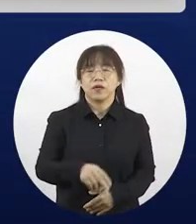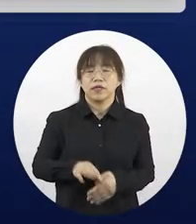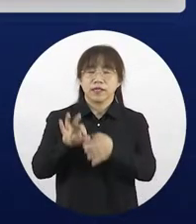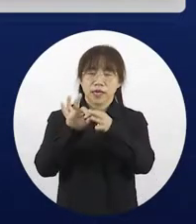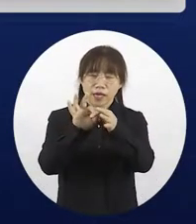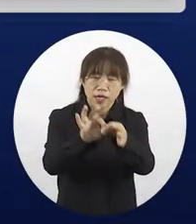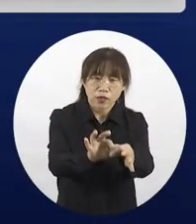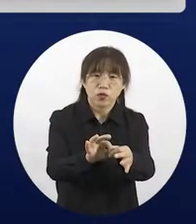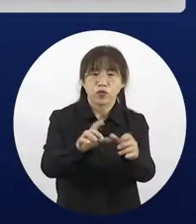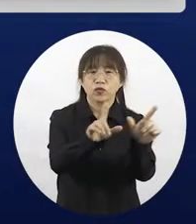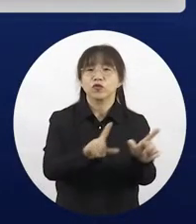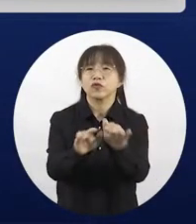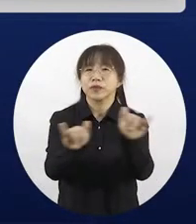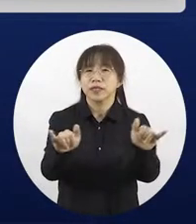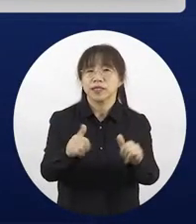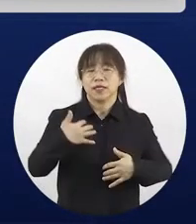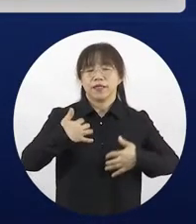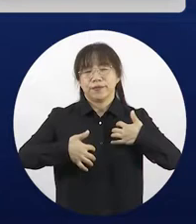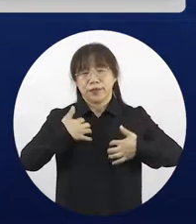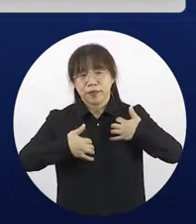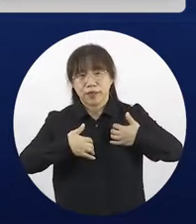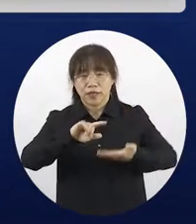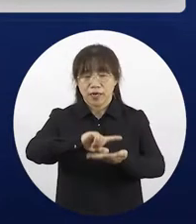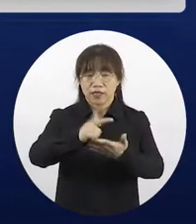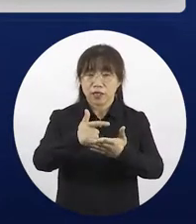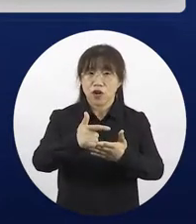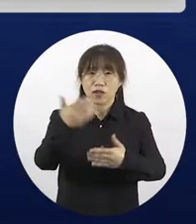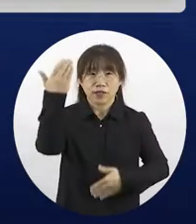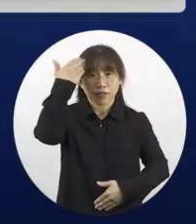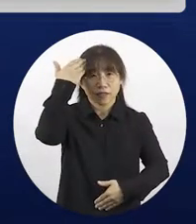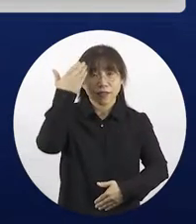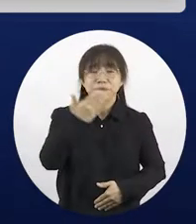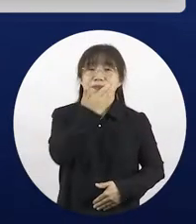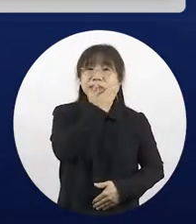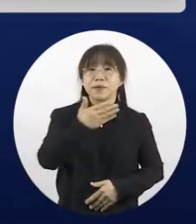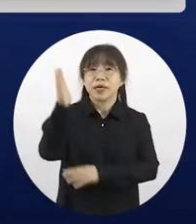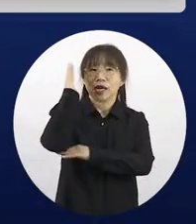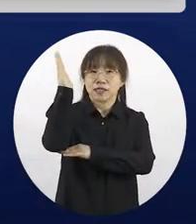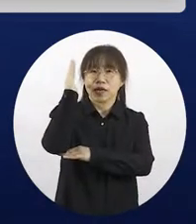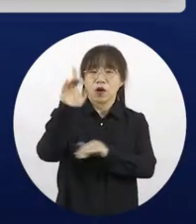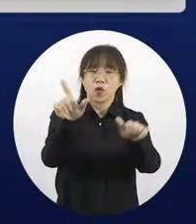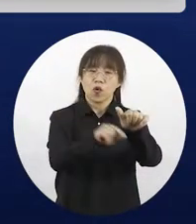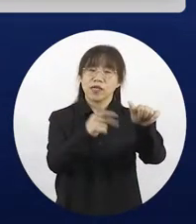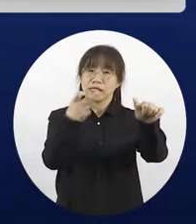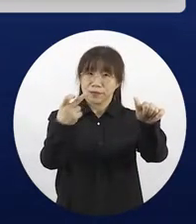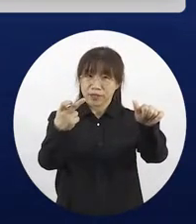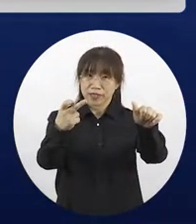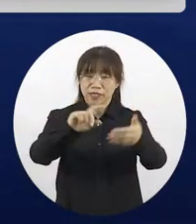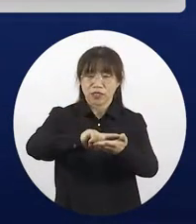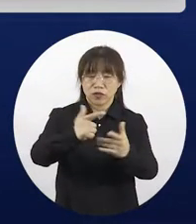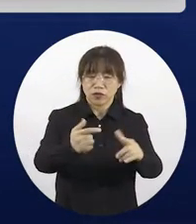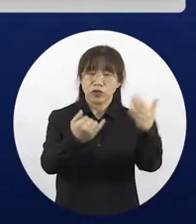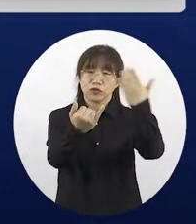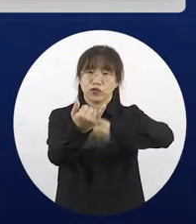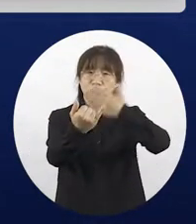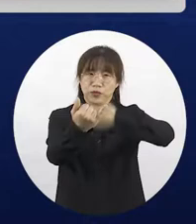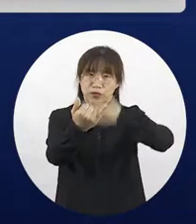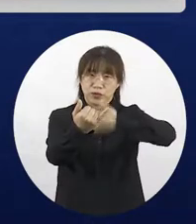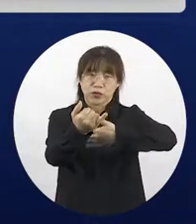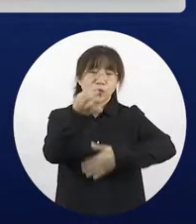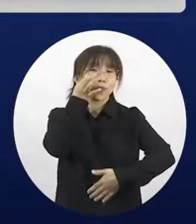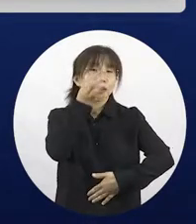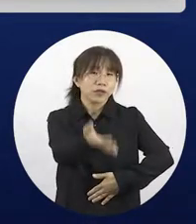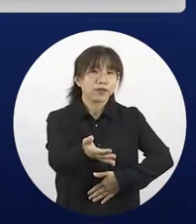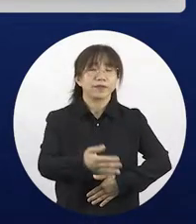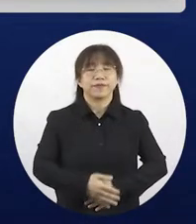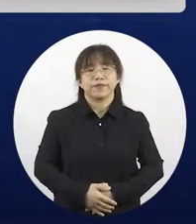회차가 거듭될수록 구민들의 많은 사랑을 받고 있는 강서 지식비타민 강좌가 오는 5월 12일 강서구청 유튜브